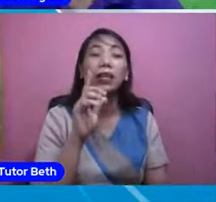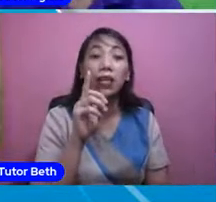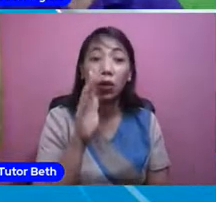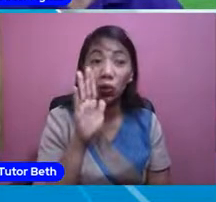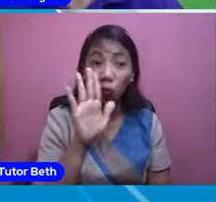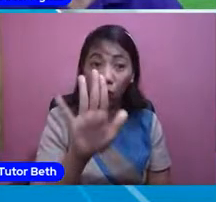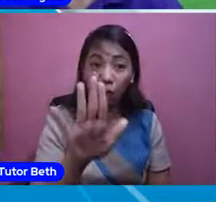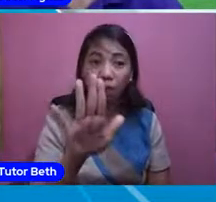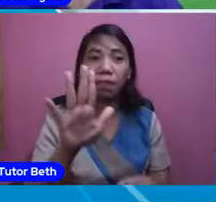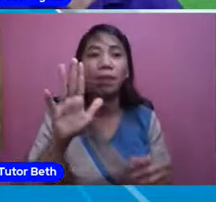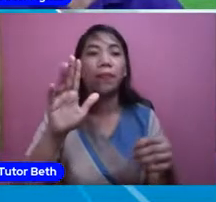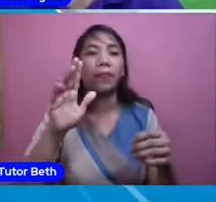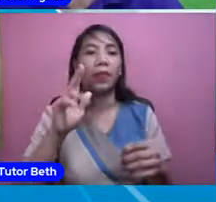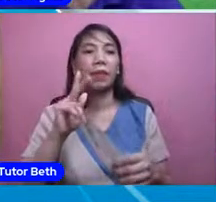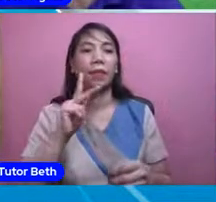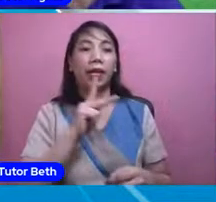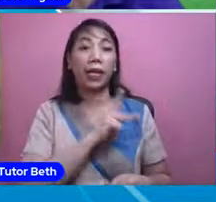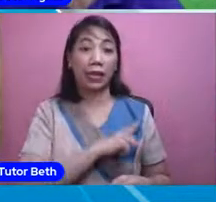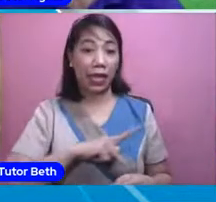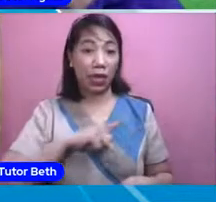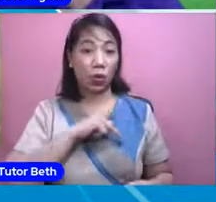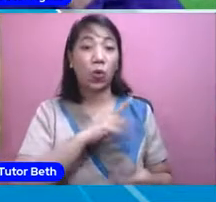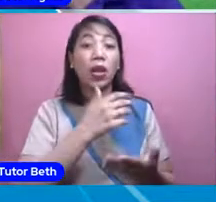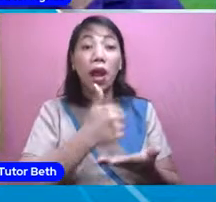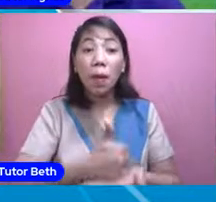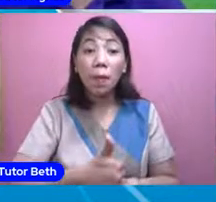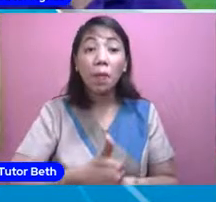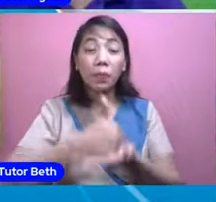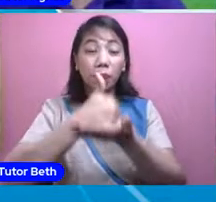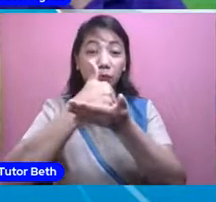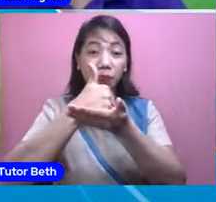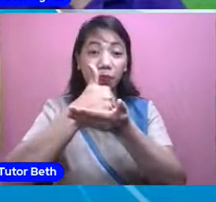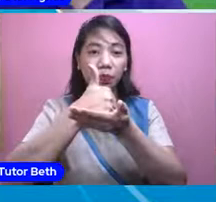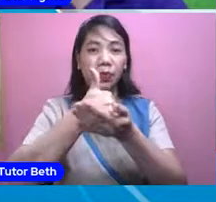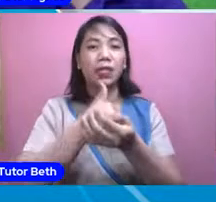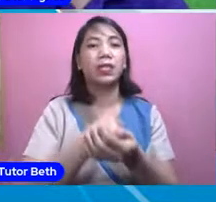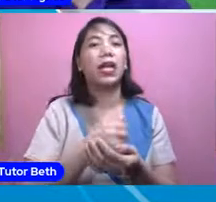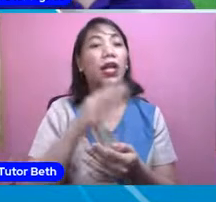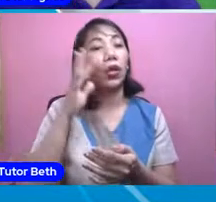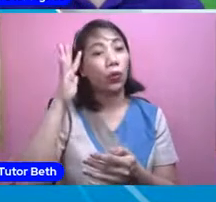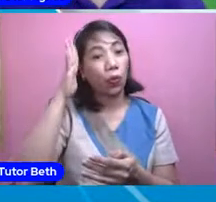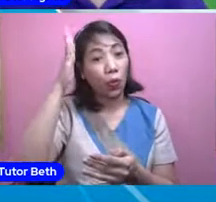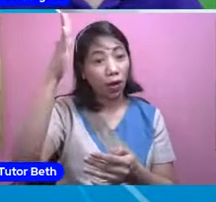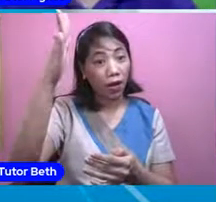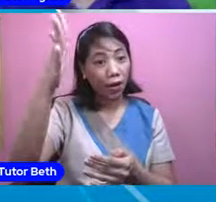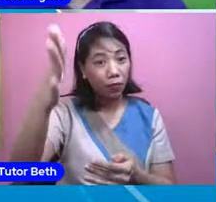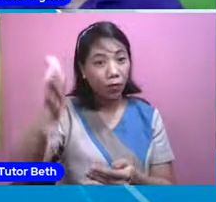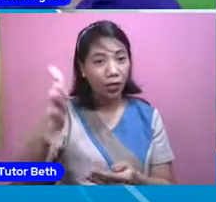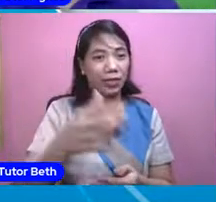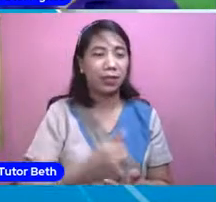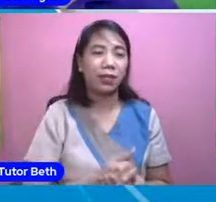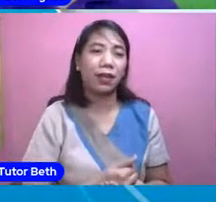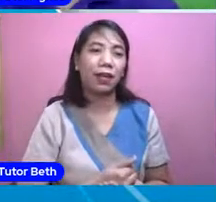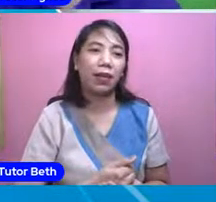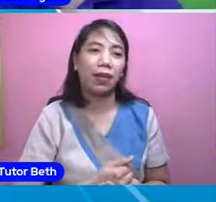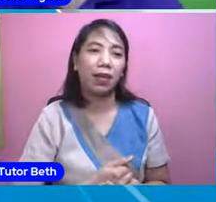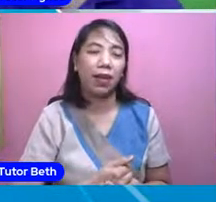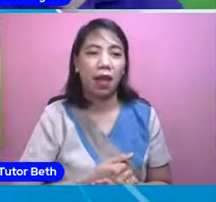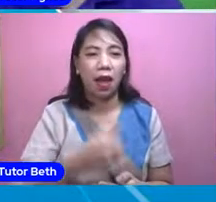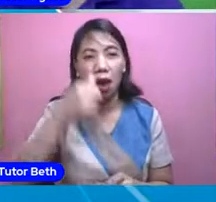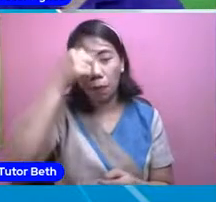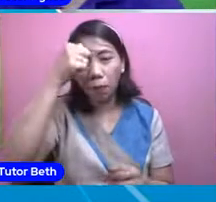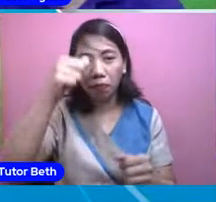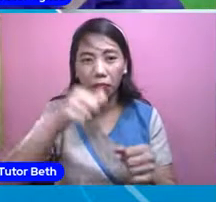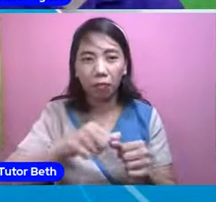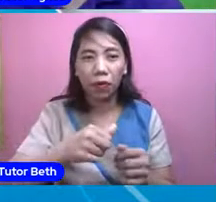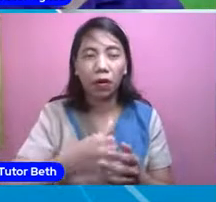na makatutulong sa iyong kinabukasan. So parang magiging memory sa inyo yan.